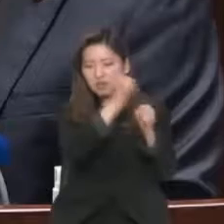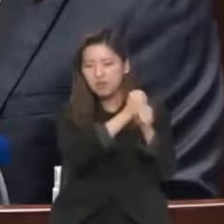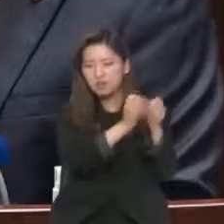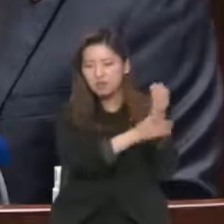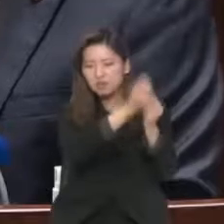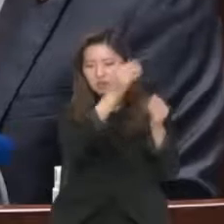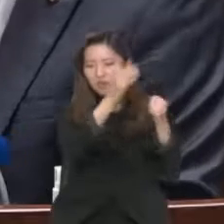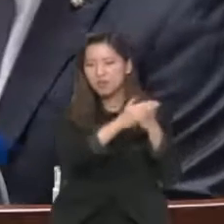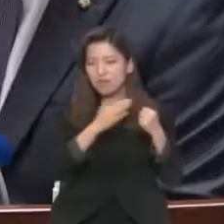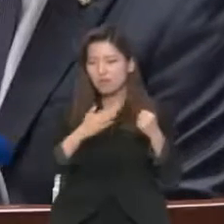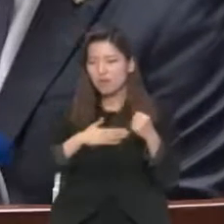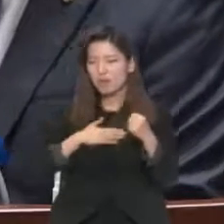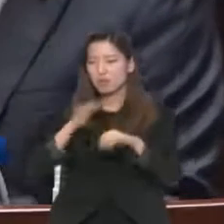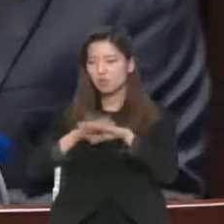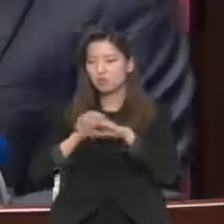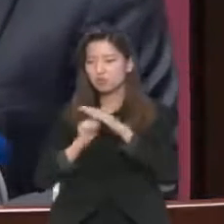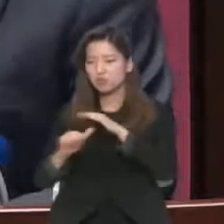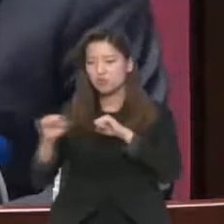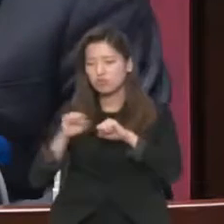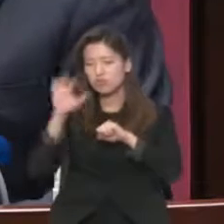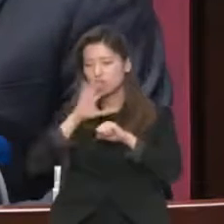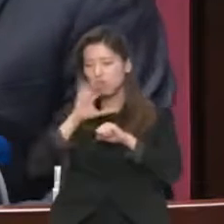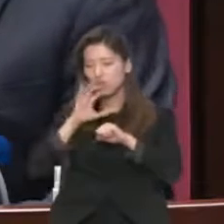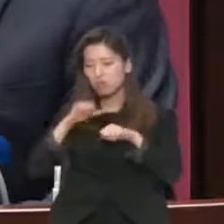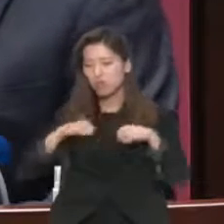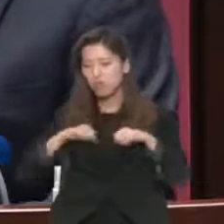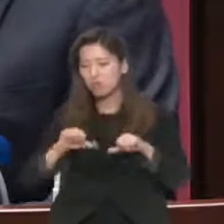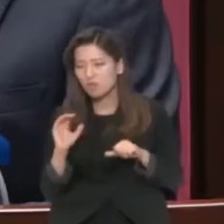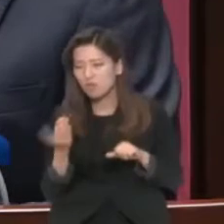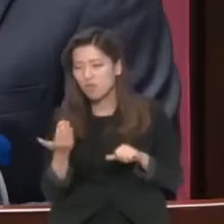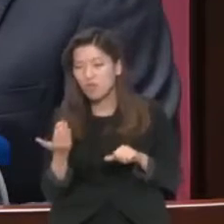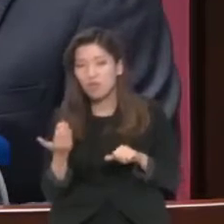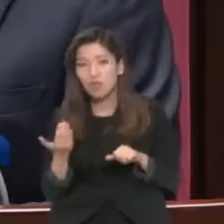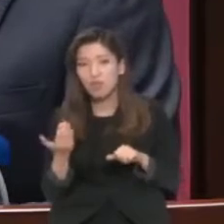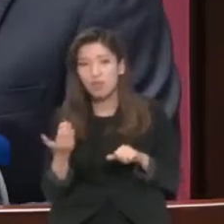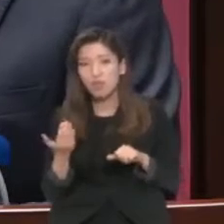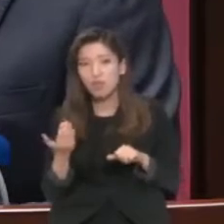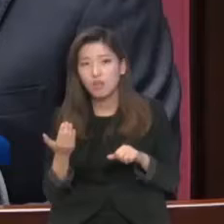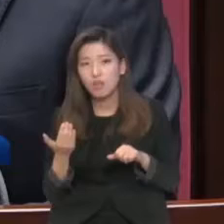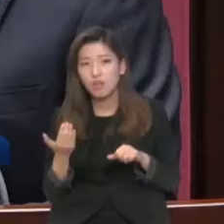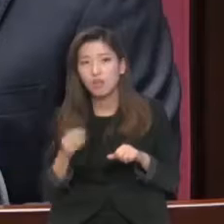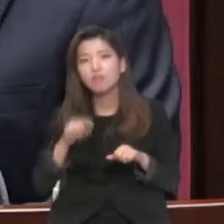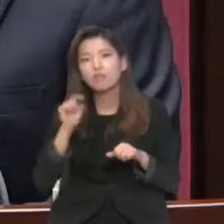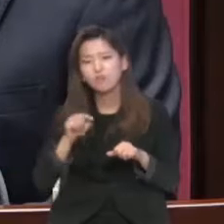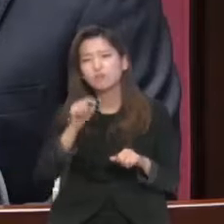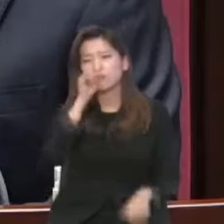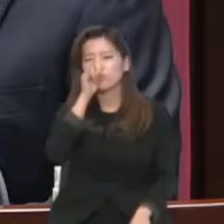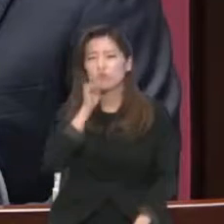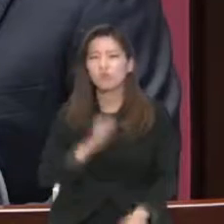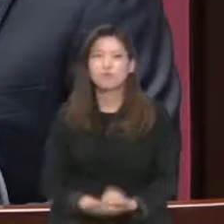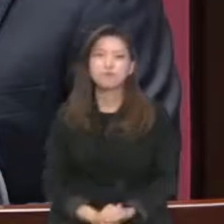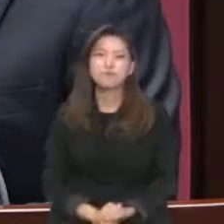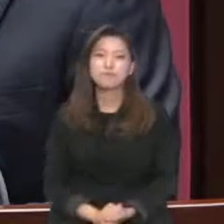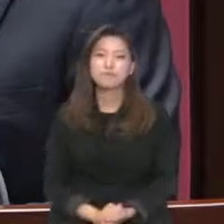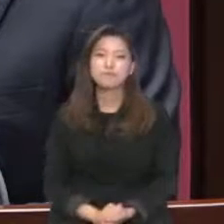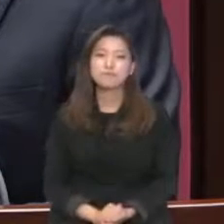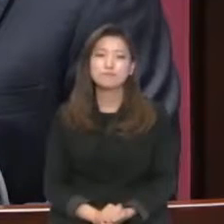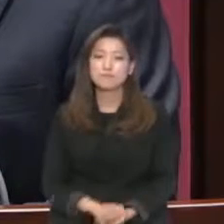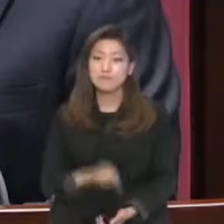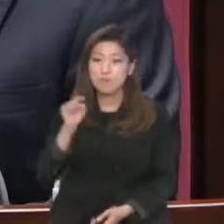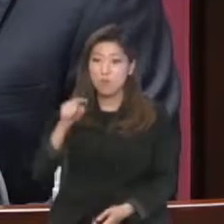않았습니까? 그것은 그것대로 왜 저런 생각밖에 못해 좀 부족한 생각이야 이렇게